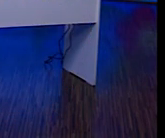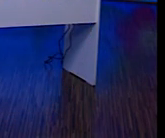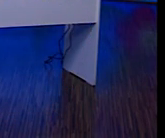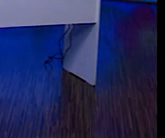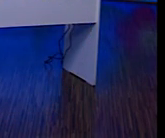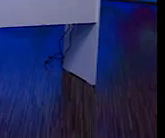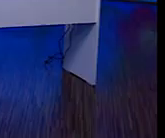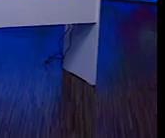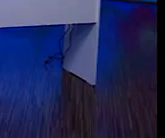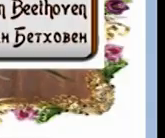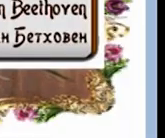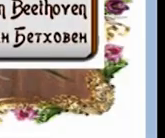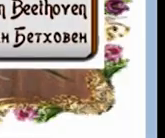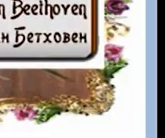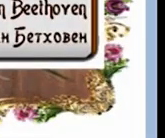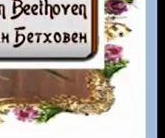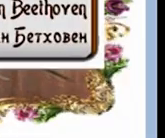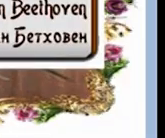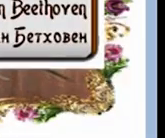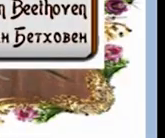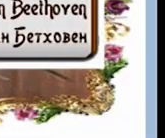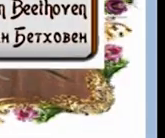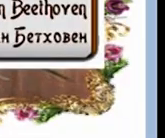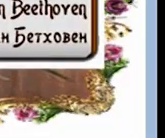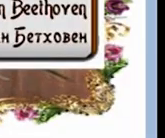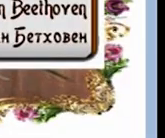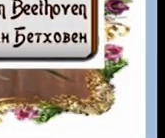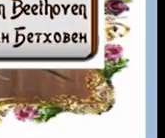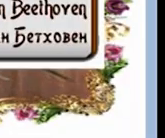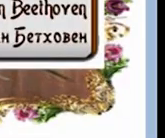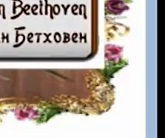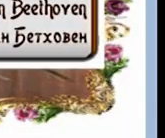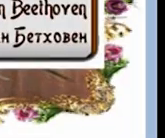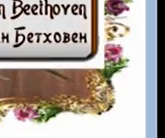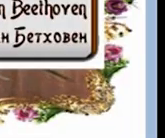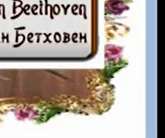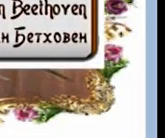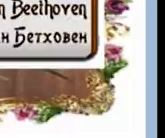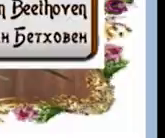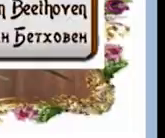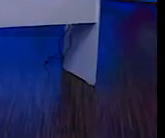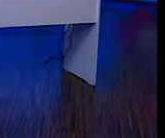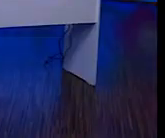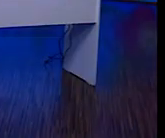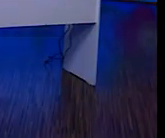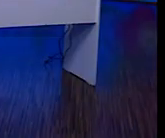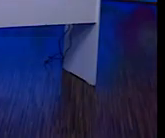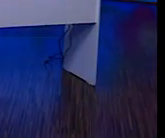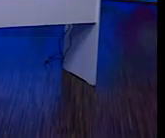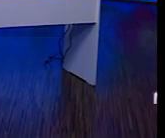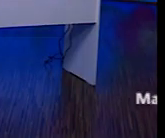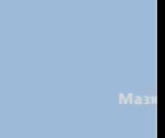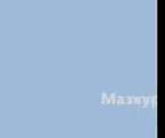Beethoven hayoti va ijodi. Aziz bolajonlar, yangi mavzuni boshlashdan oldin kelin o'tgan mavzuni